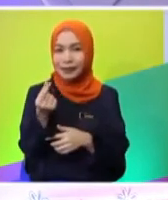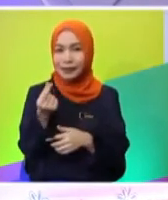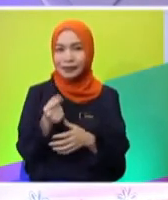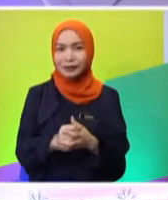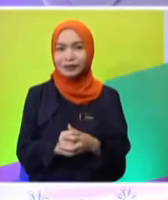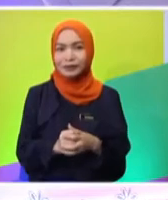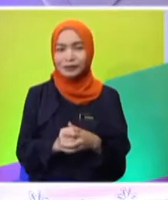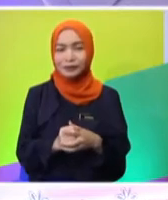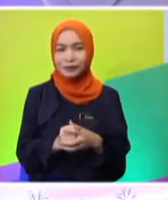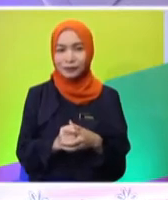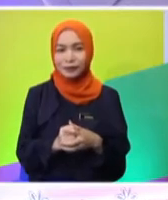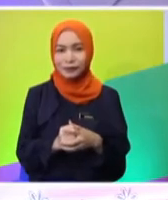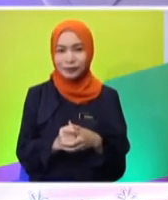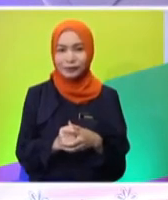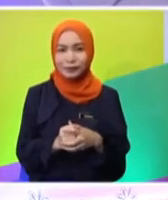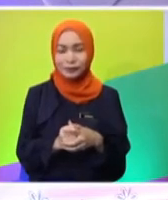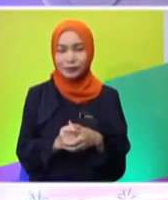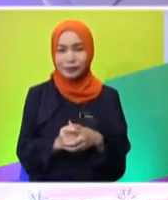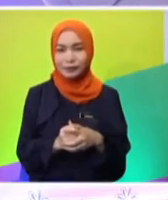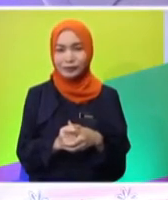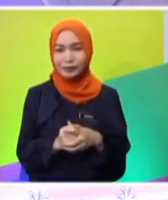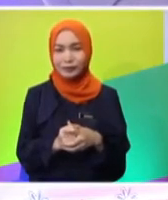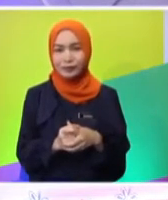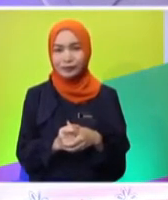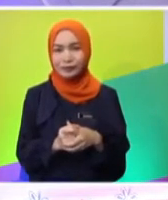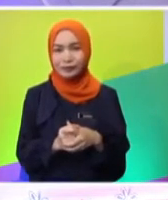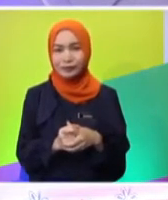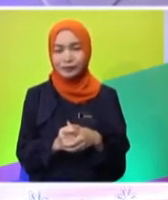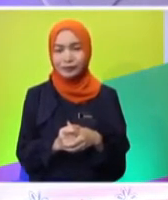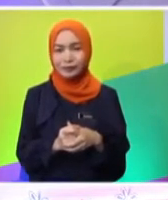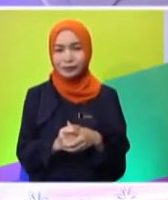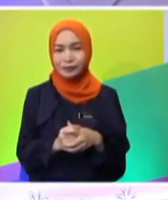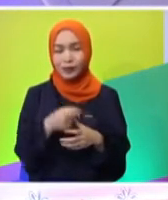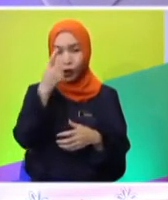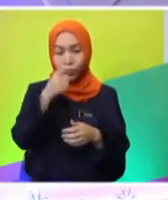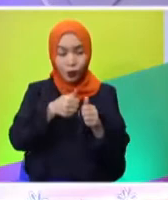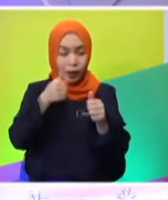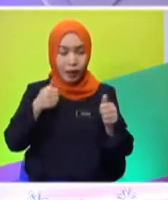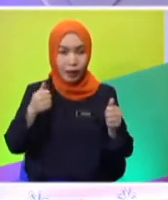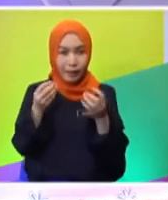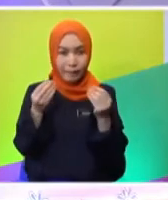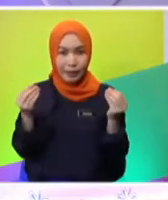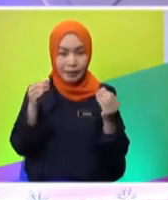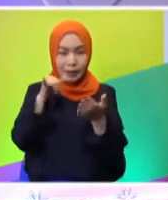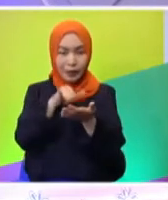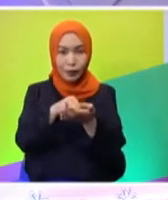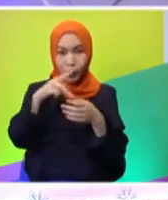lagi dia cepat lebih banyak beterbangan dengan ini yang kedua